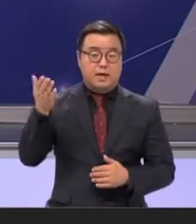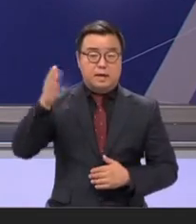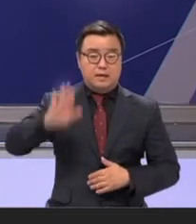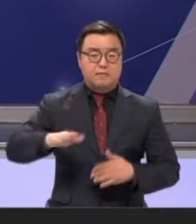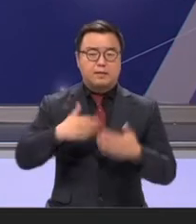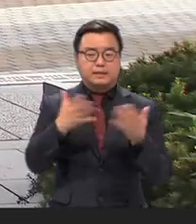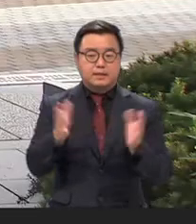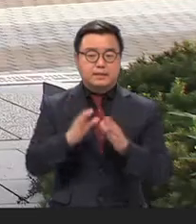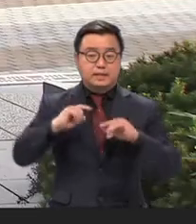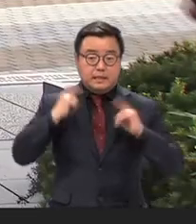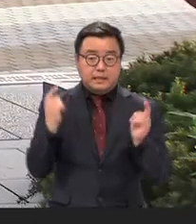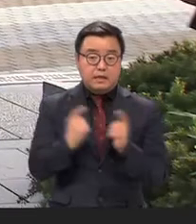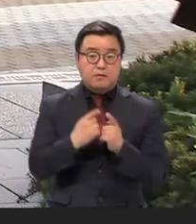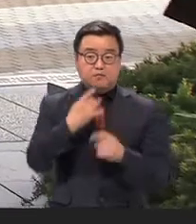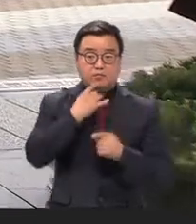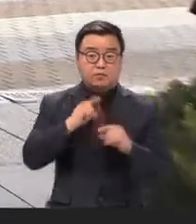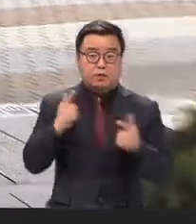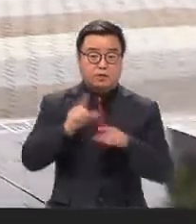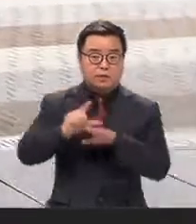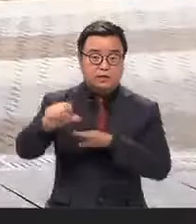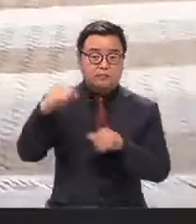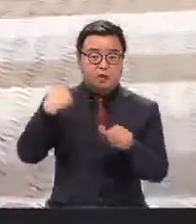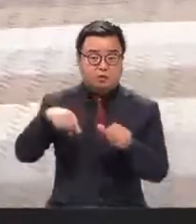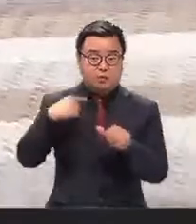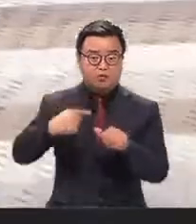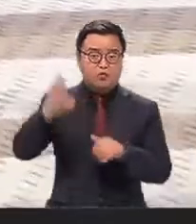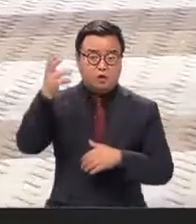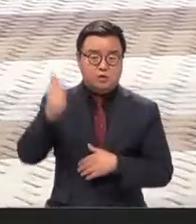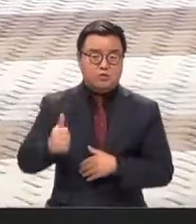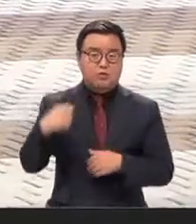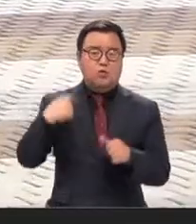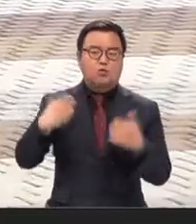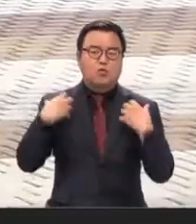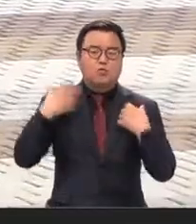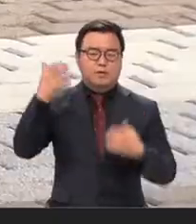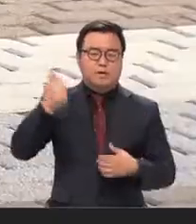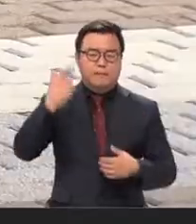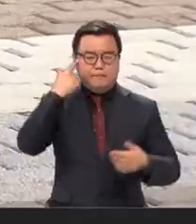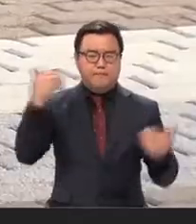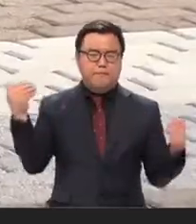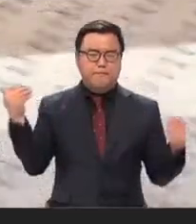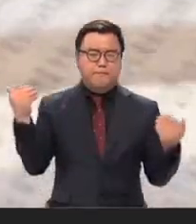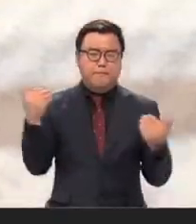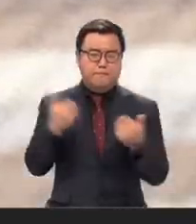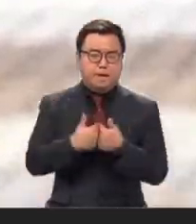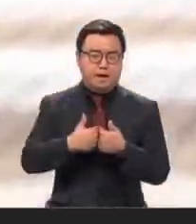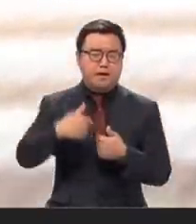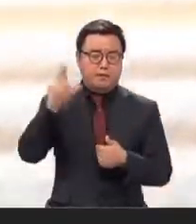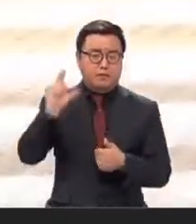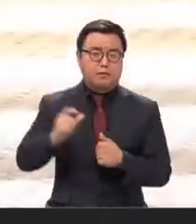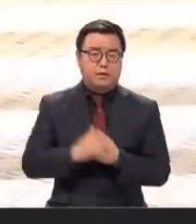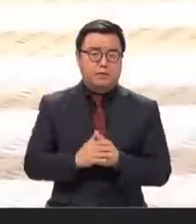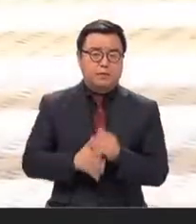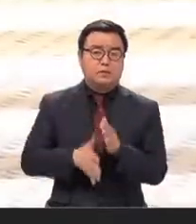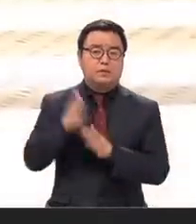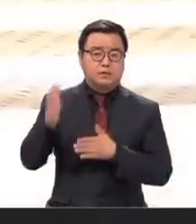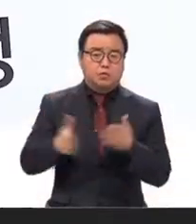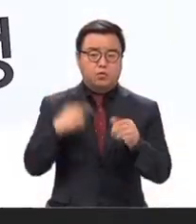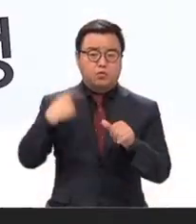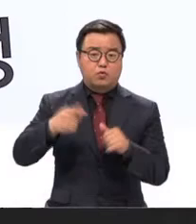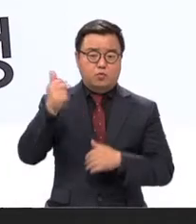단체나 개인뿐만 아니라 지방교육의 수장인 교육감들의 반발이 너무 거셉니다. 시도교육감 17명